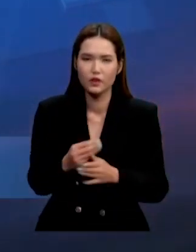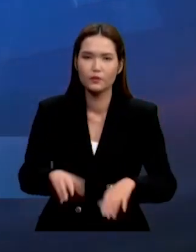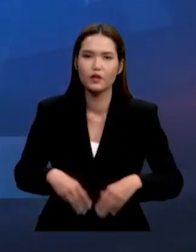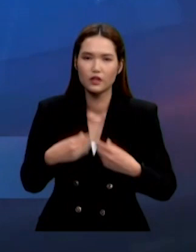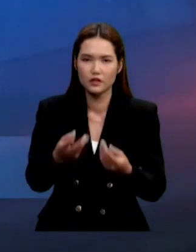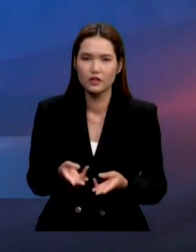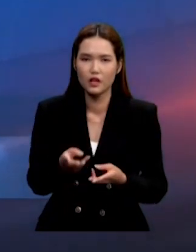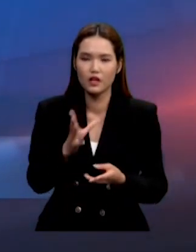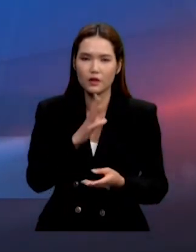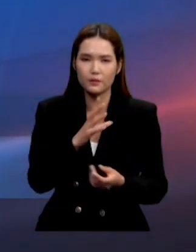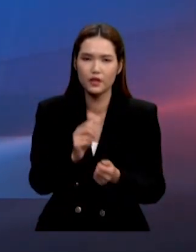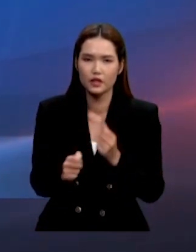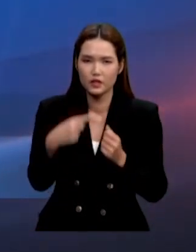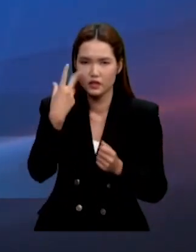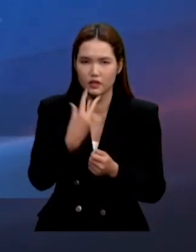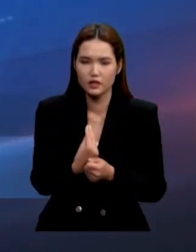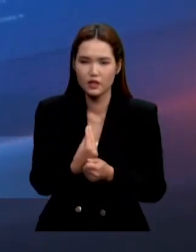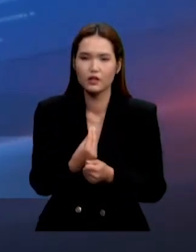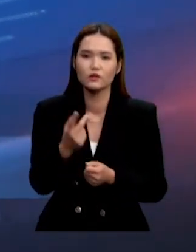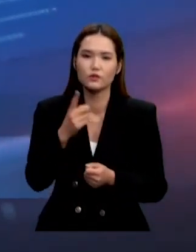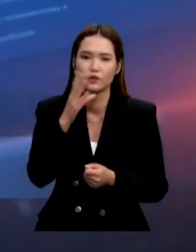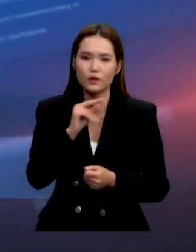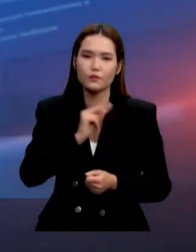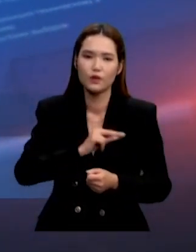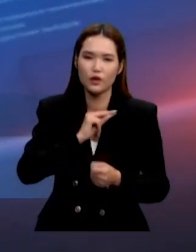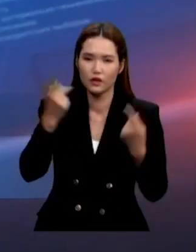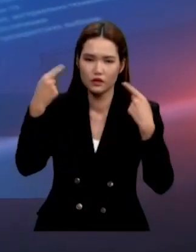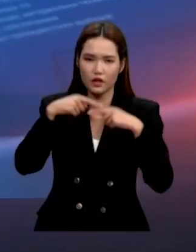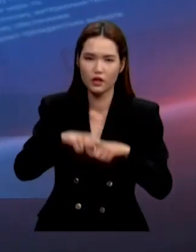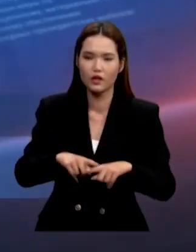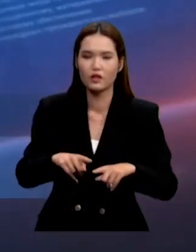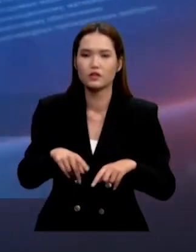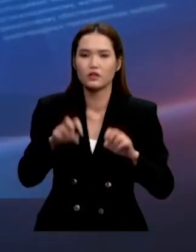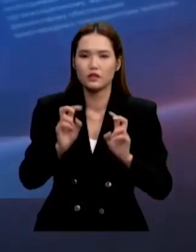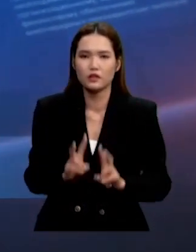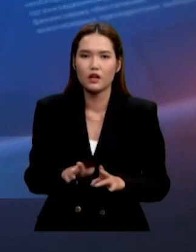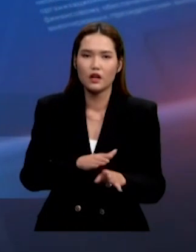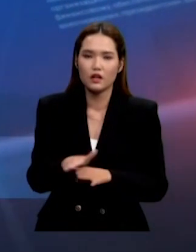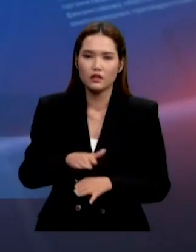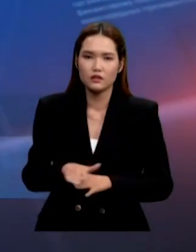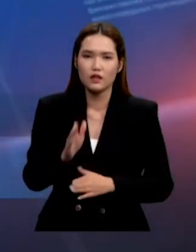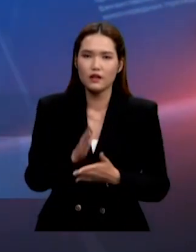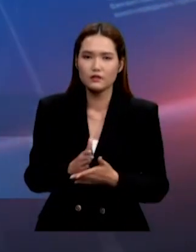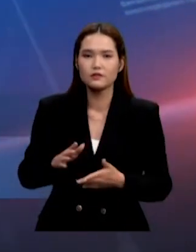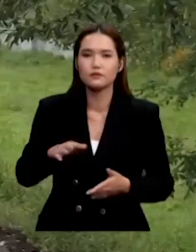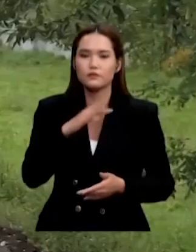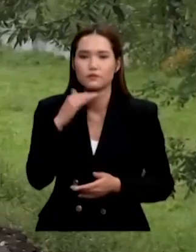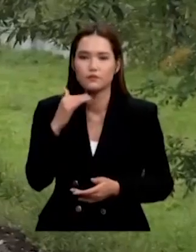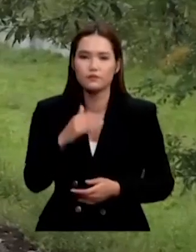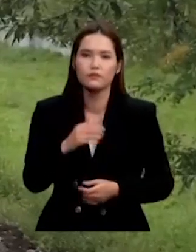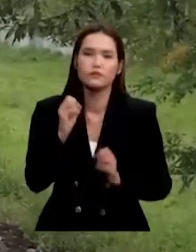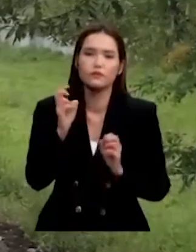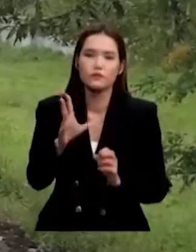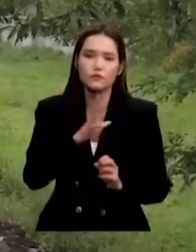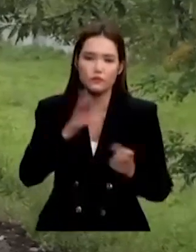да, мы сделали это, потому что была плохая погода, могла быть плохая погода. Если выиграет кто-то другой, мы сделаем это бесплатно. В